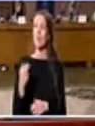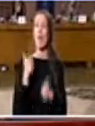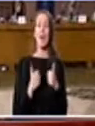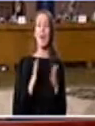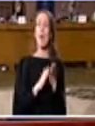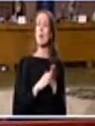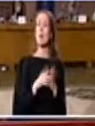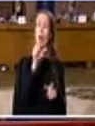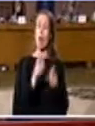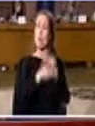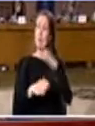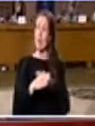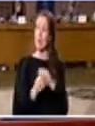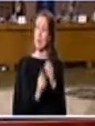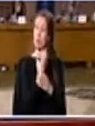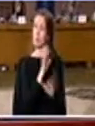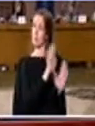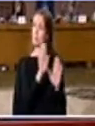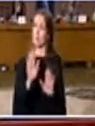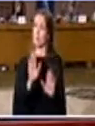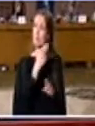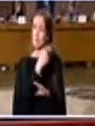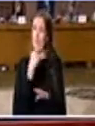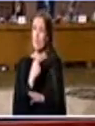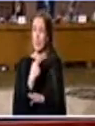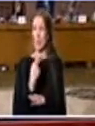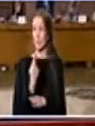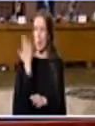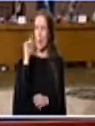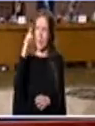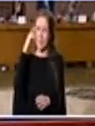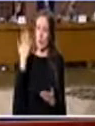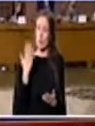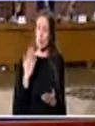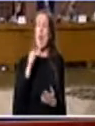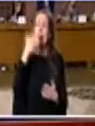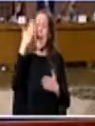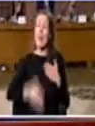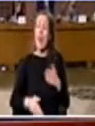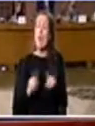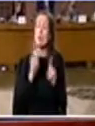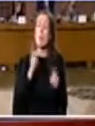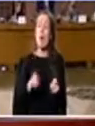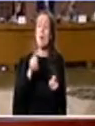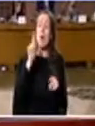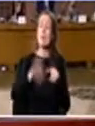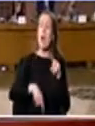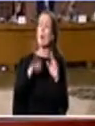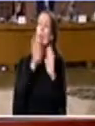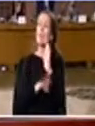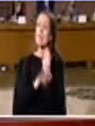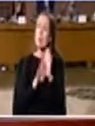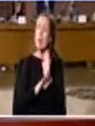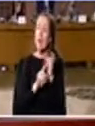sa invaliditetom. I konačno, ali ne manje važno, zabranu diskriminacije ćemo naći i kada